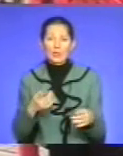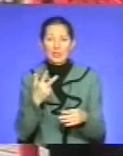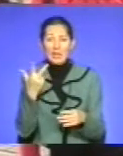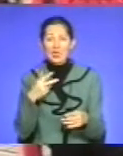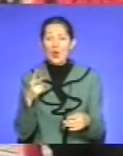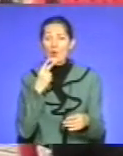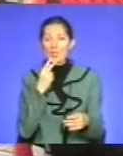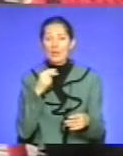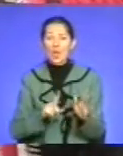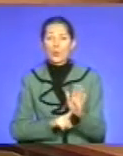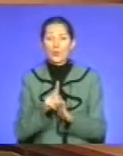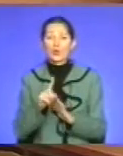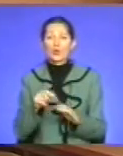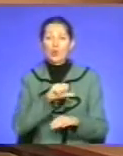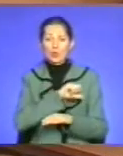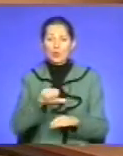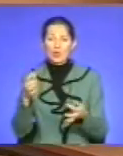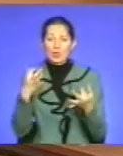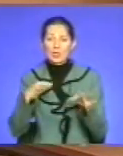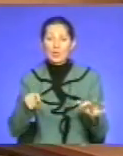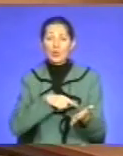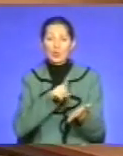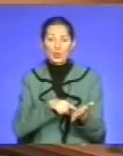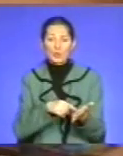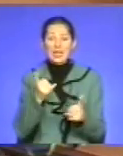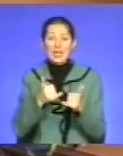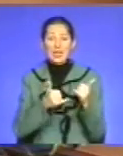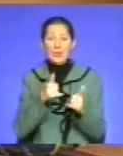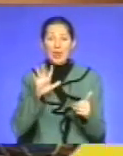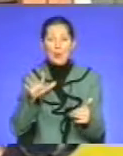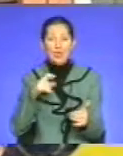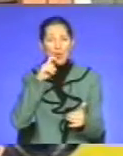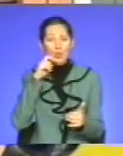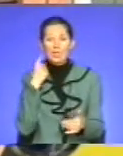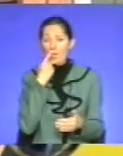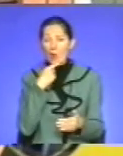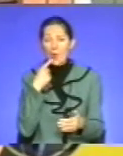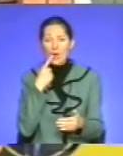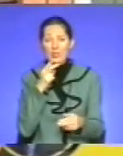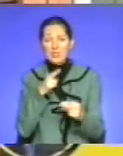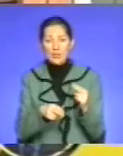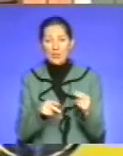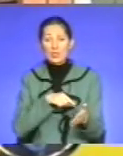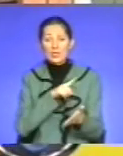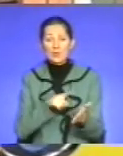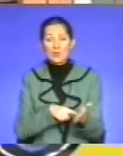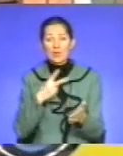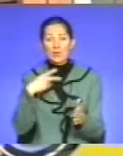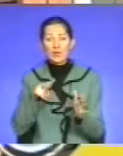червня – початок зовнішнього незалежного тестування з хімії, 5-го – з української мови. Завершиться